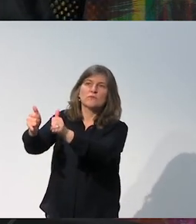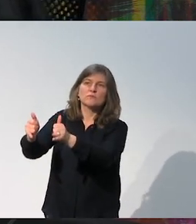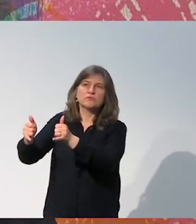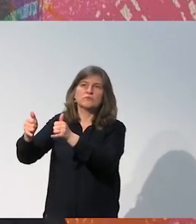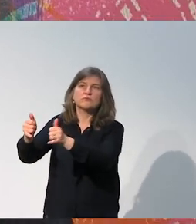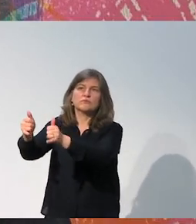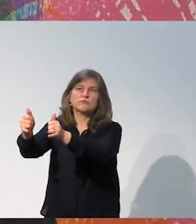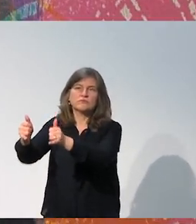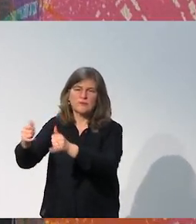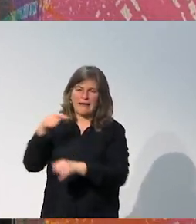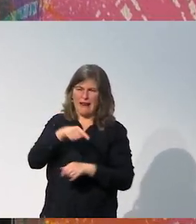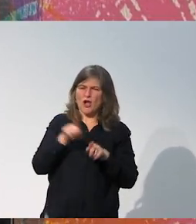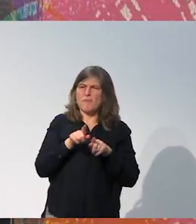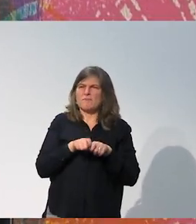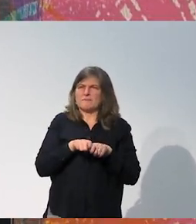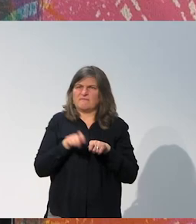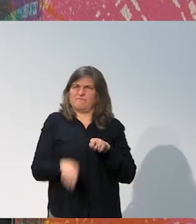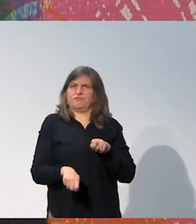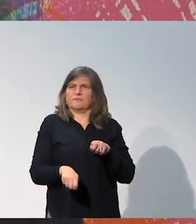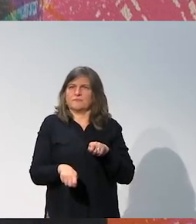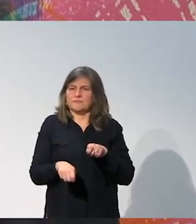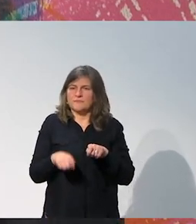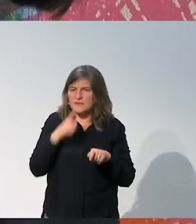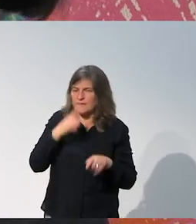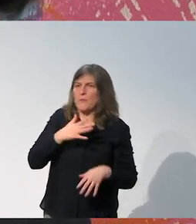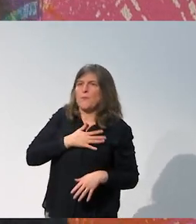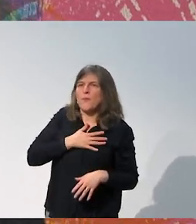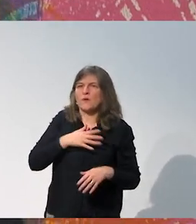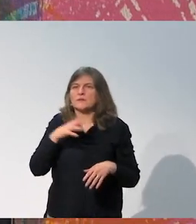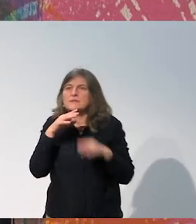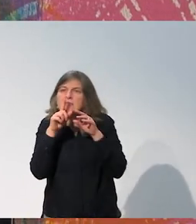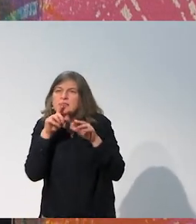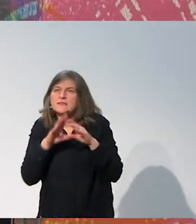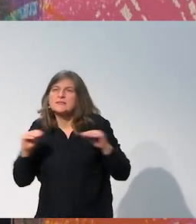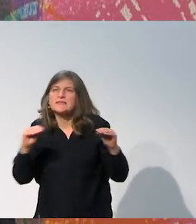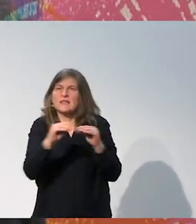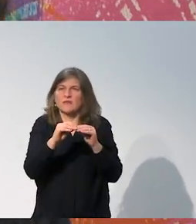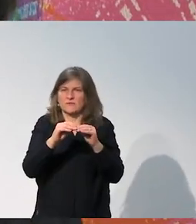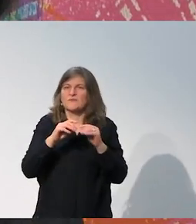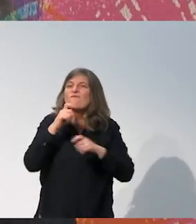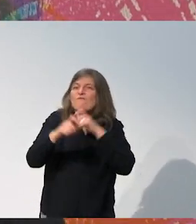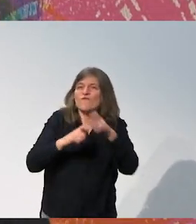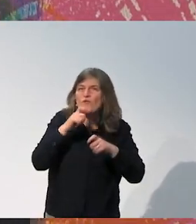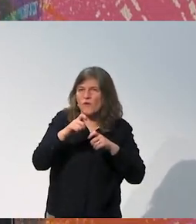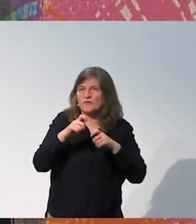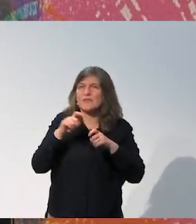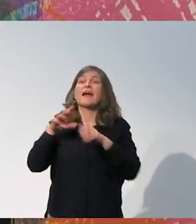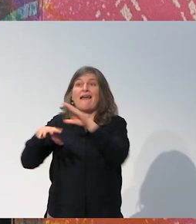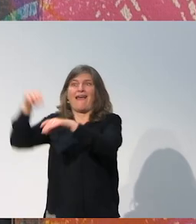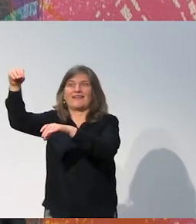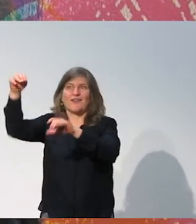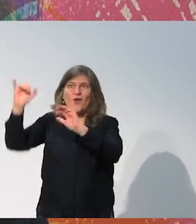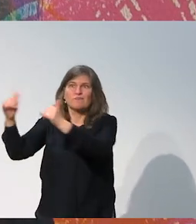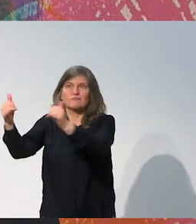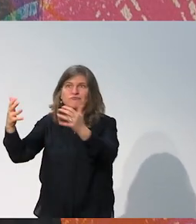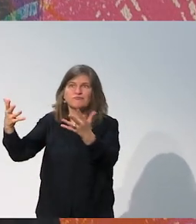espaces extérieurs-intérieurs, la vie dehors, la peur, le silence, la violence à l'intérieur. Et, mmh, ça, c'est tout le long du livre, et ça, c'est, mmh, tout au long des